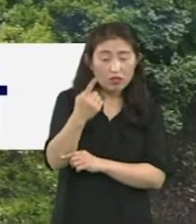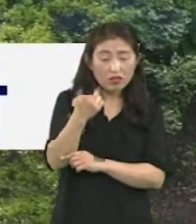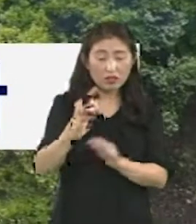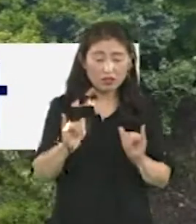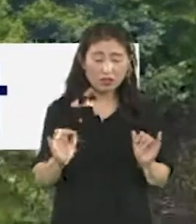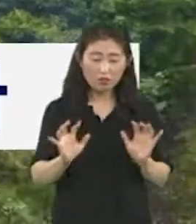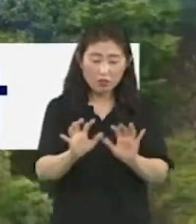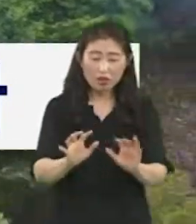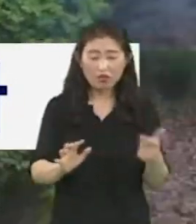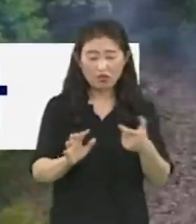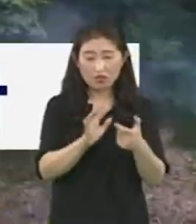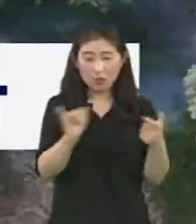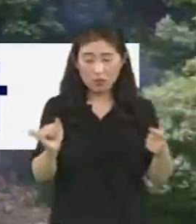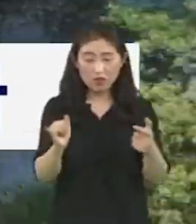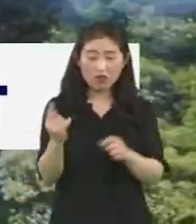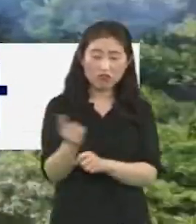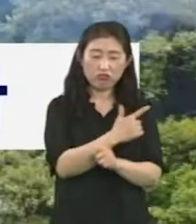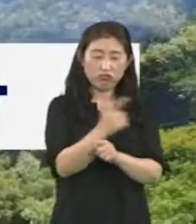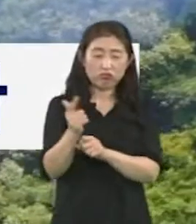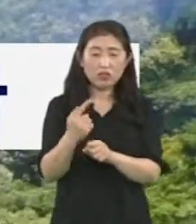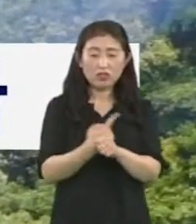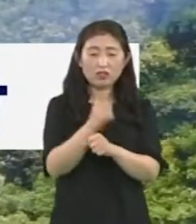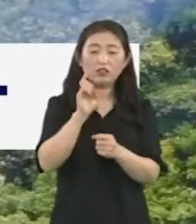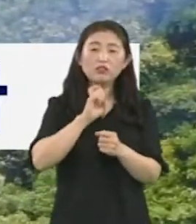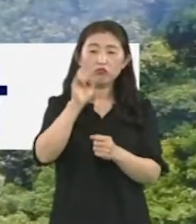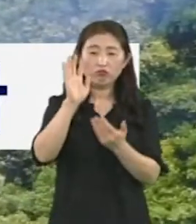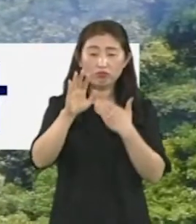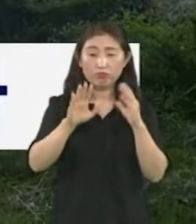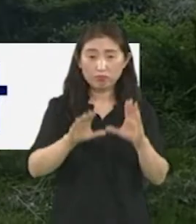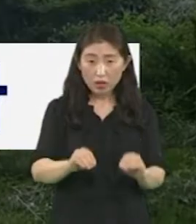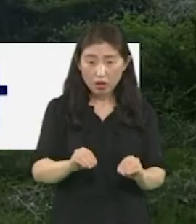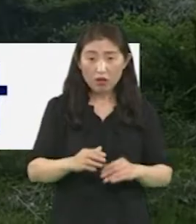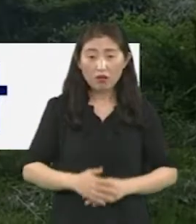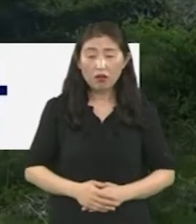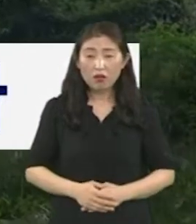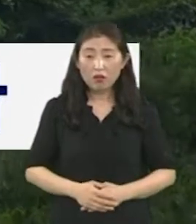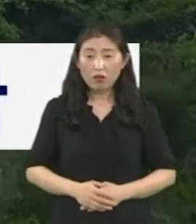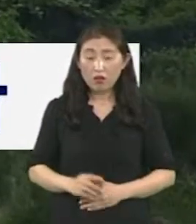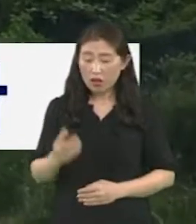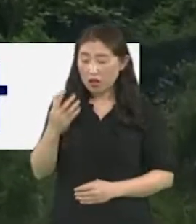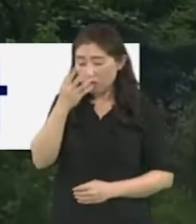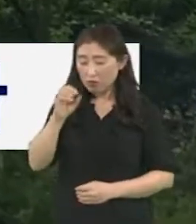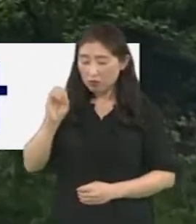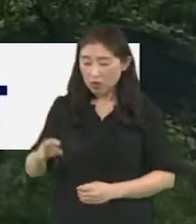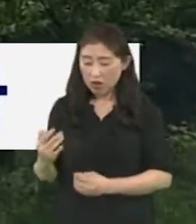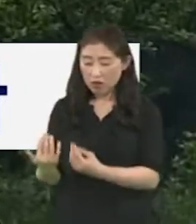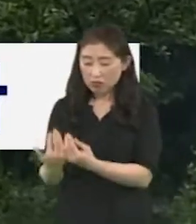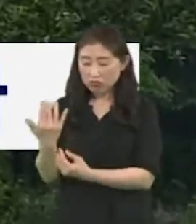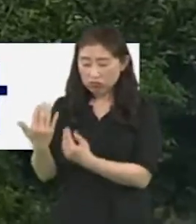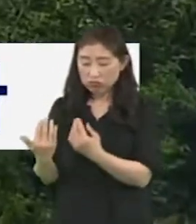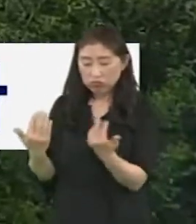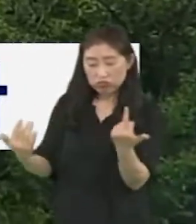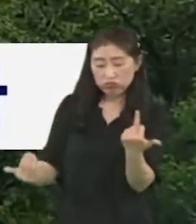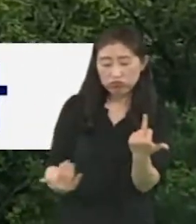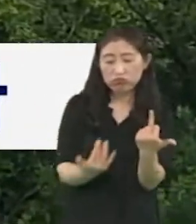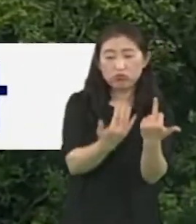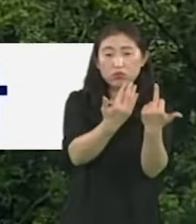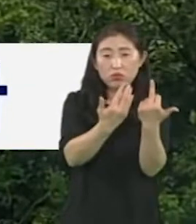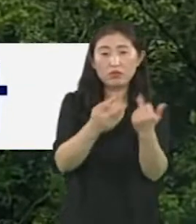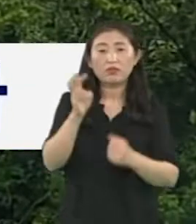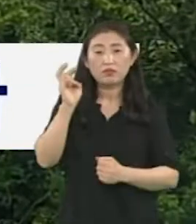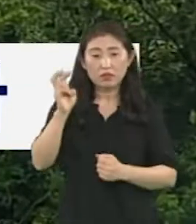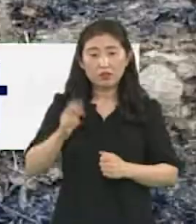60여 명을 동원해 1시간 10분만에 진화했습니다 4 김정은 쓰레기를 소각할 던 중 불이 옮겨붙어 임야